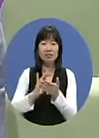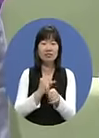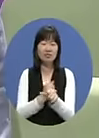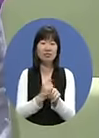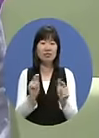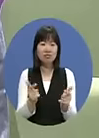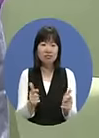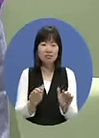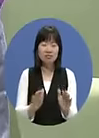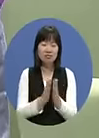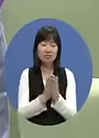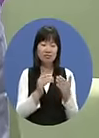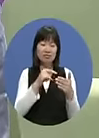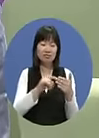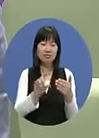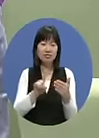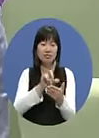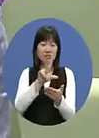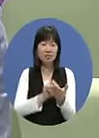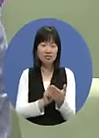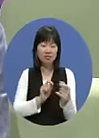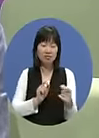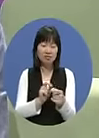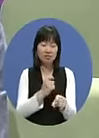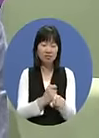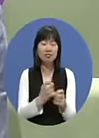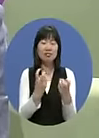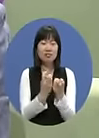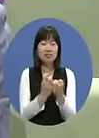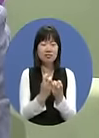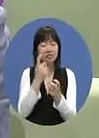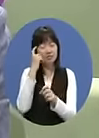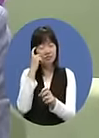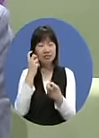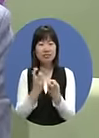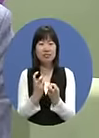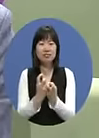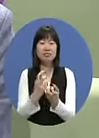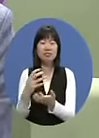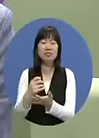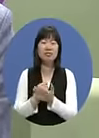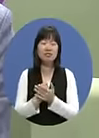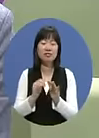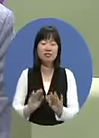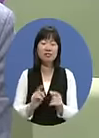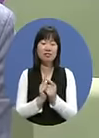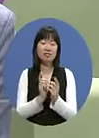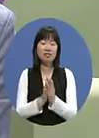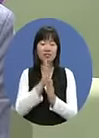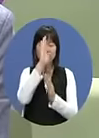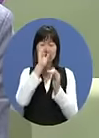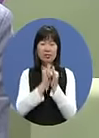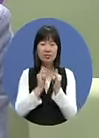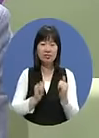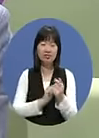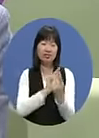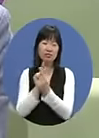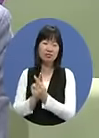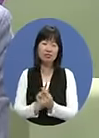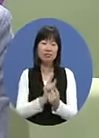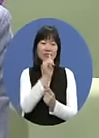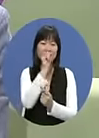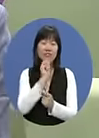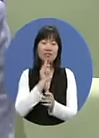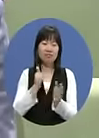아니고요. 그 책에서 어떤 문제에 접근했던 방식, 생각하는 방식을 가지고 실제로 환자분들을 대하고 있더라고요.